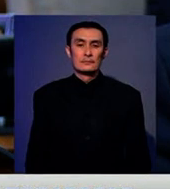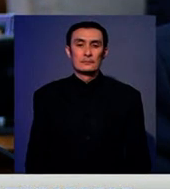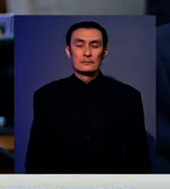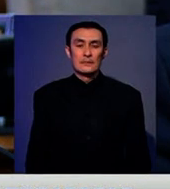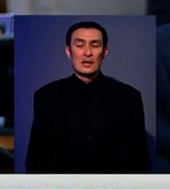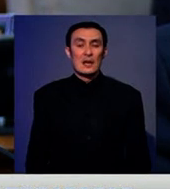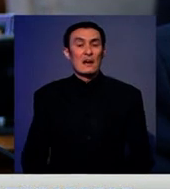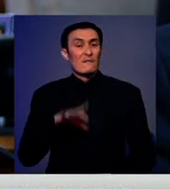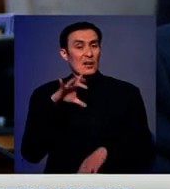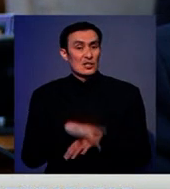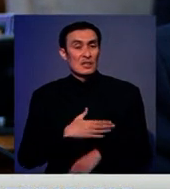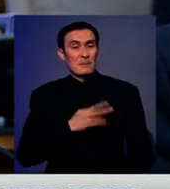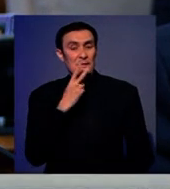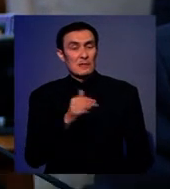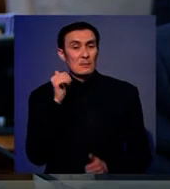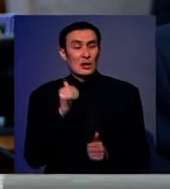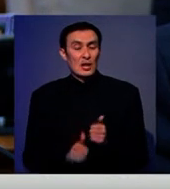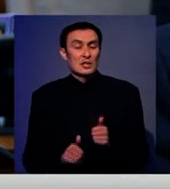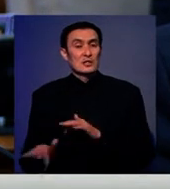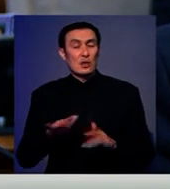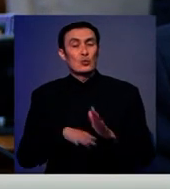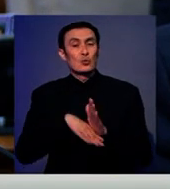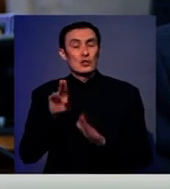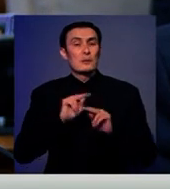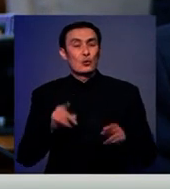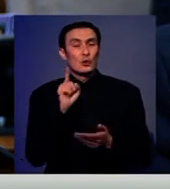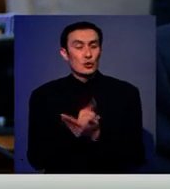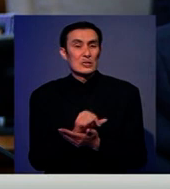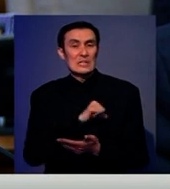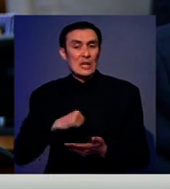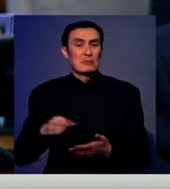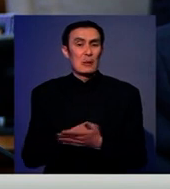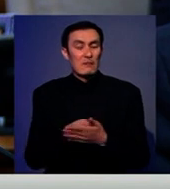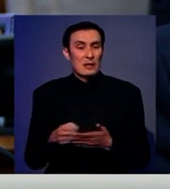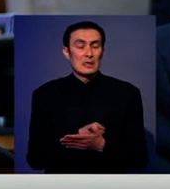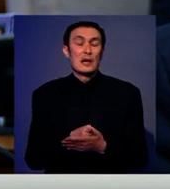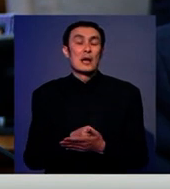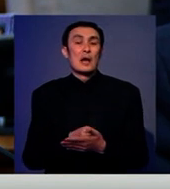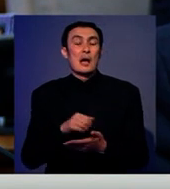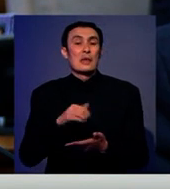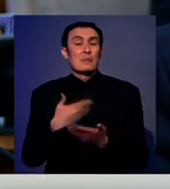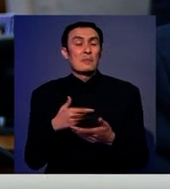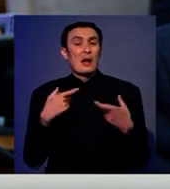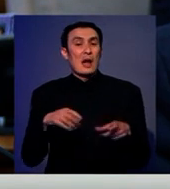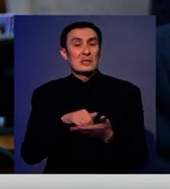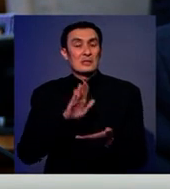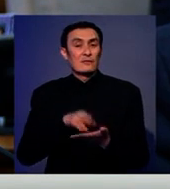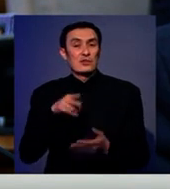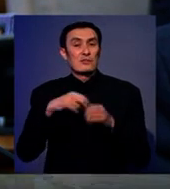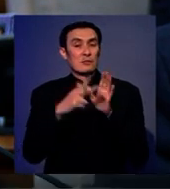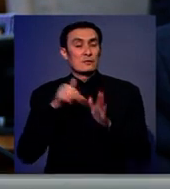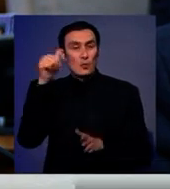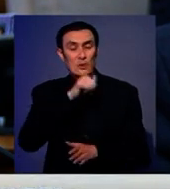На практике мы видим, что каждый шаг к улучшению положения педагог должен завоевывать. Внеочередная аттестация, к примеру, 2018 года